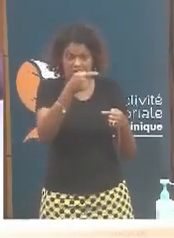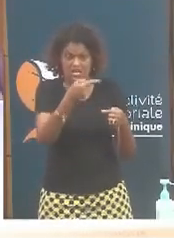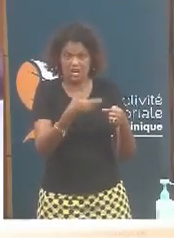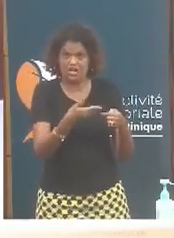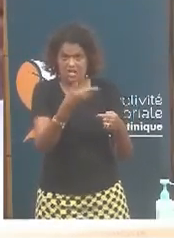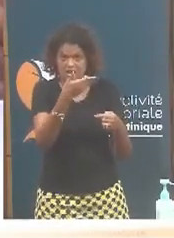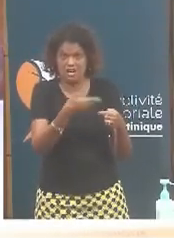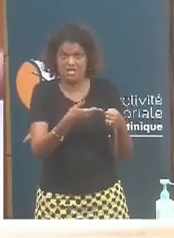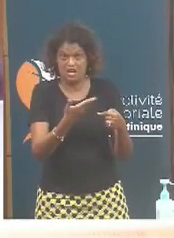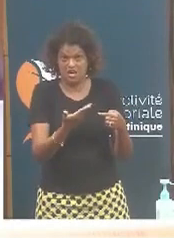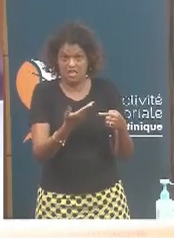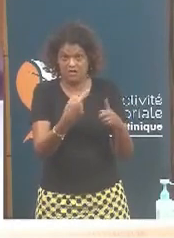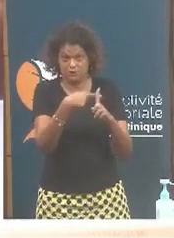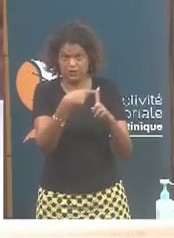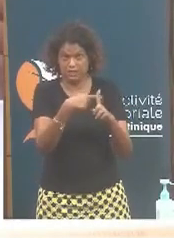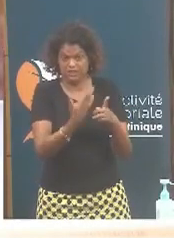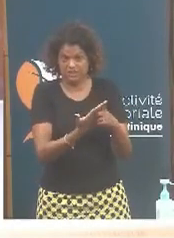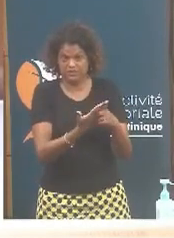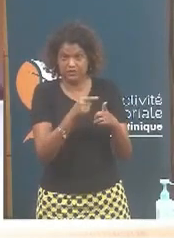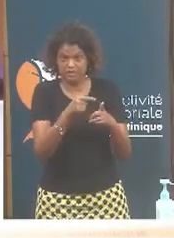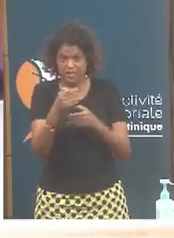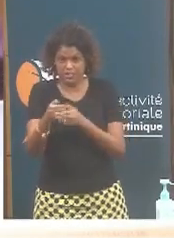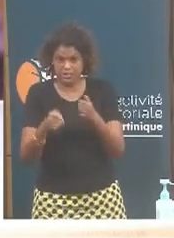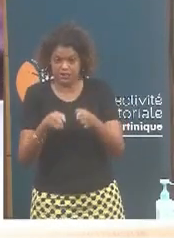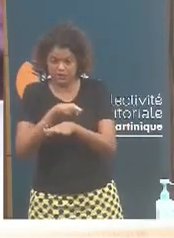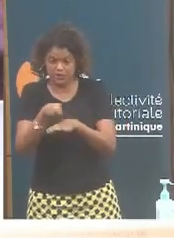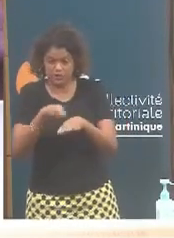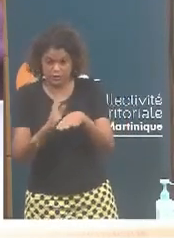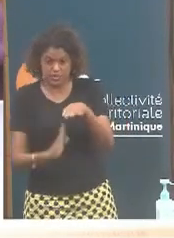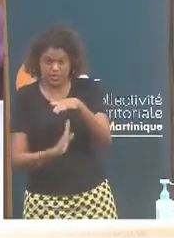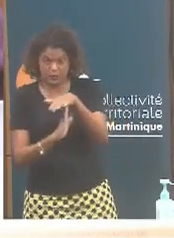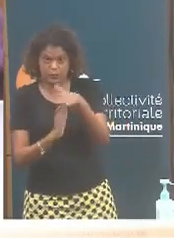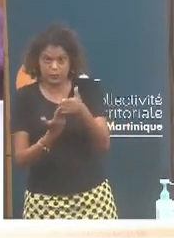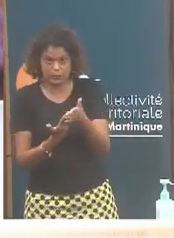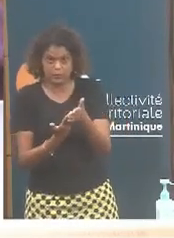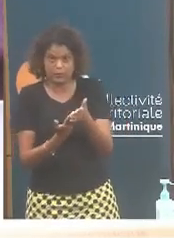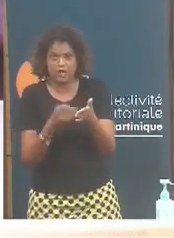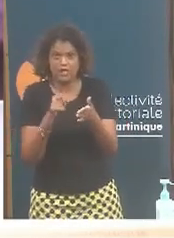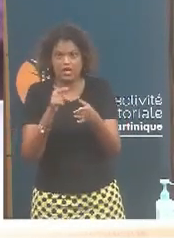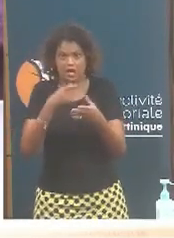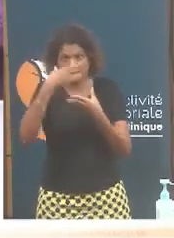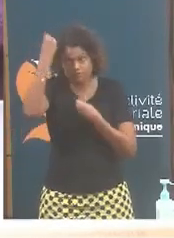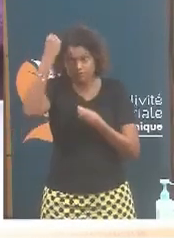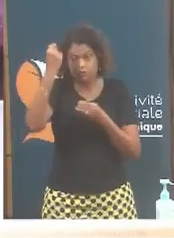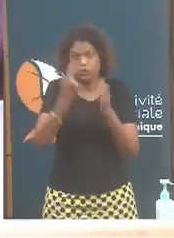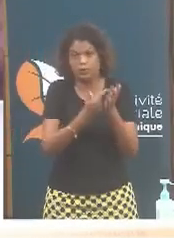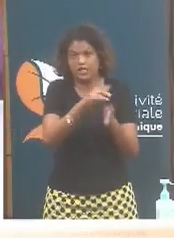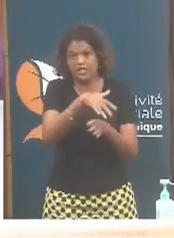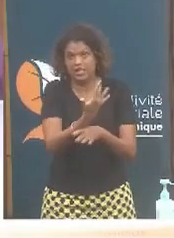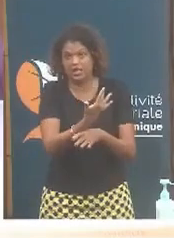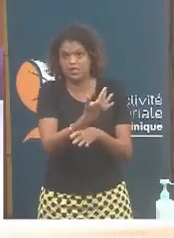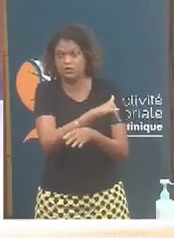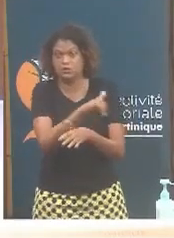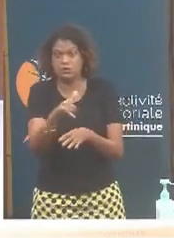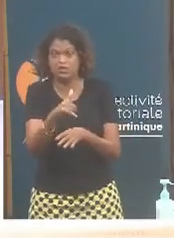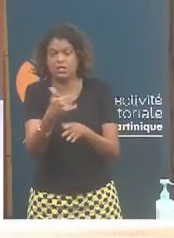Après l'examen fait par la Chambre régionale des comptes sur la période de la mandature d'Alfred Marie-Jeanne de 2015 à